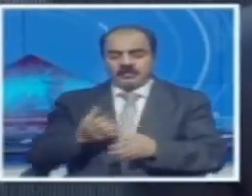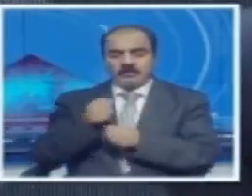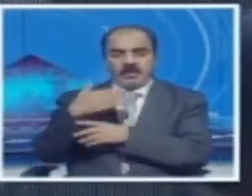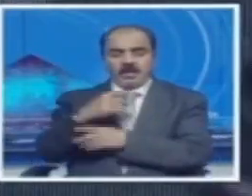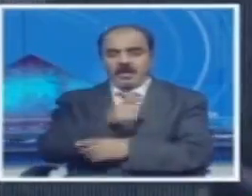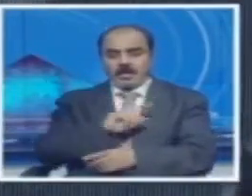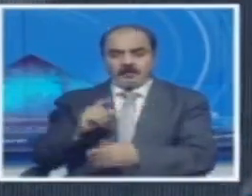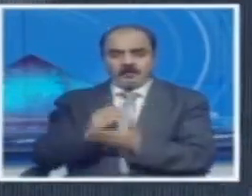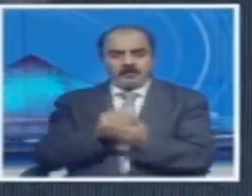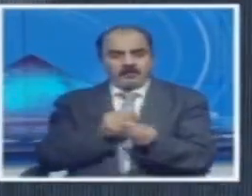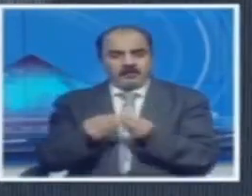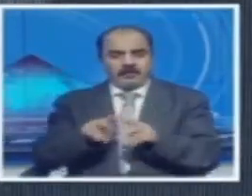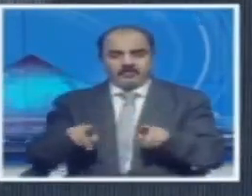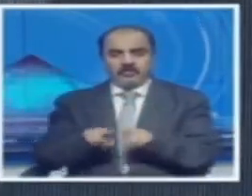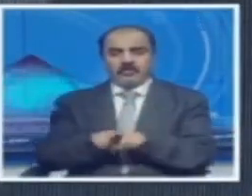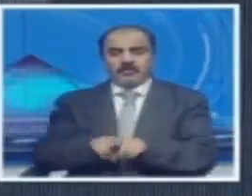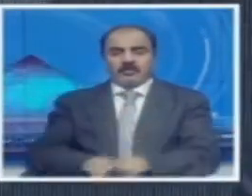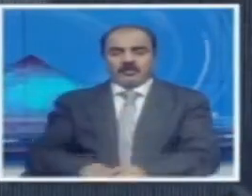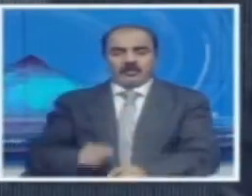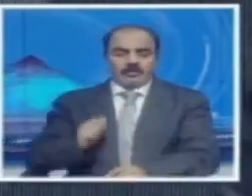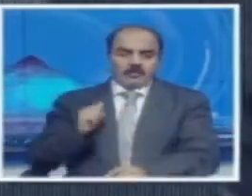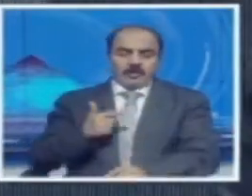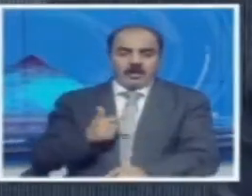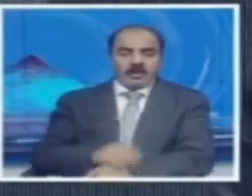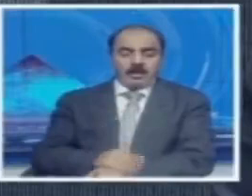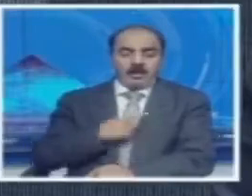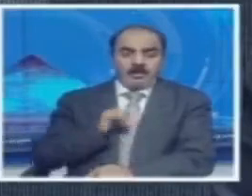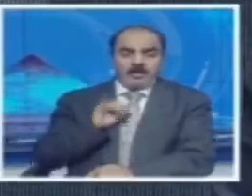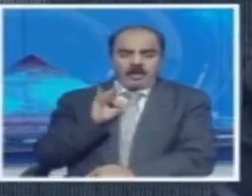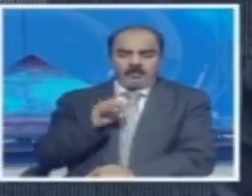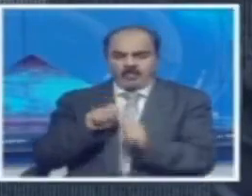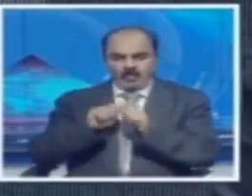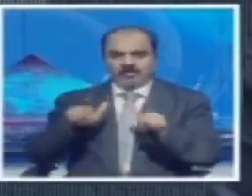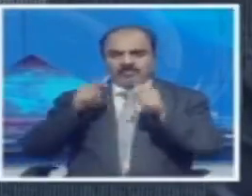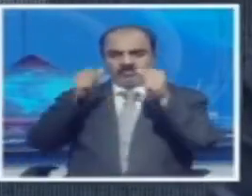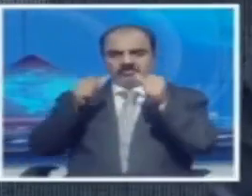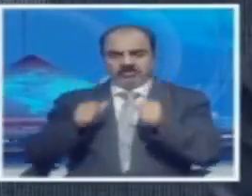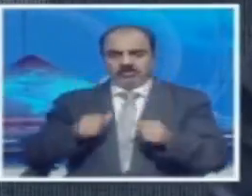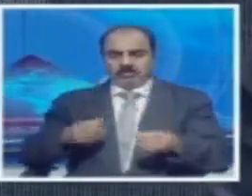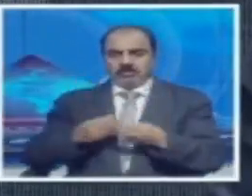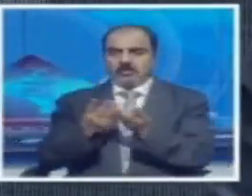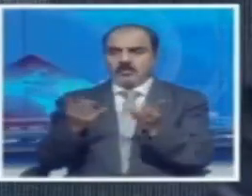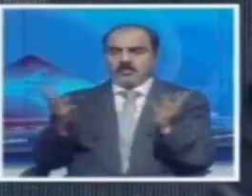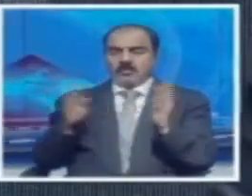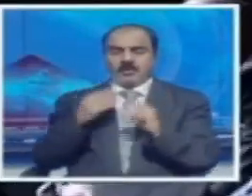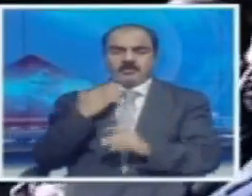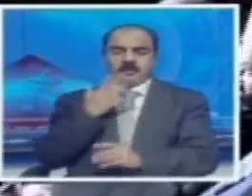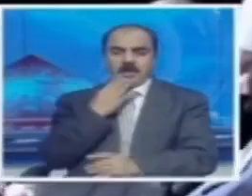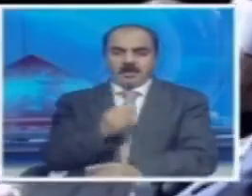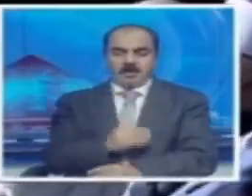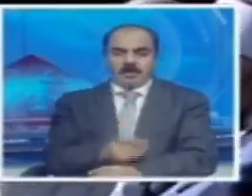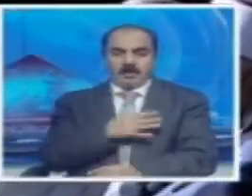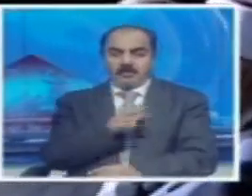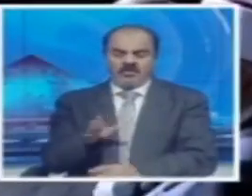والدولية على حد سواء. ومن ثم فإننا نعلن من هذا المنتدى العظيم أننا